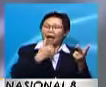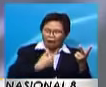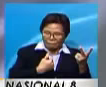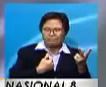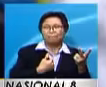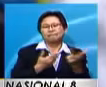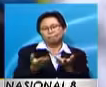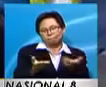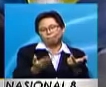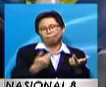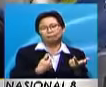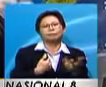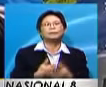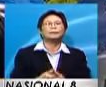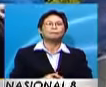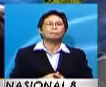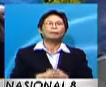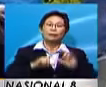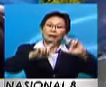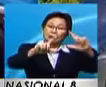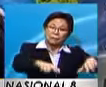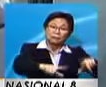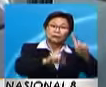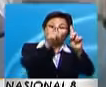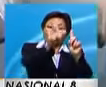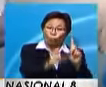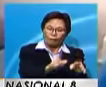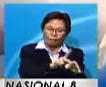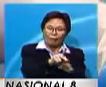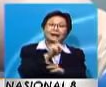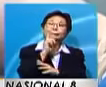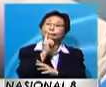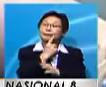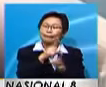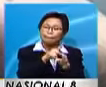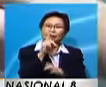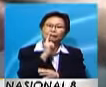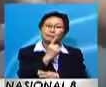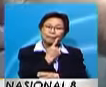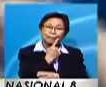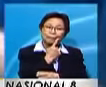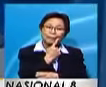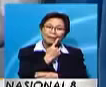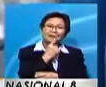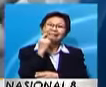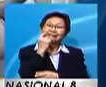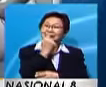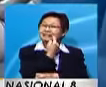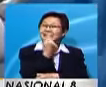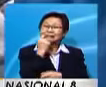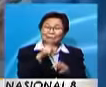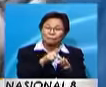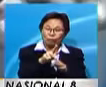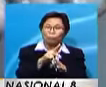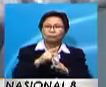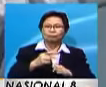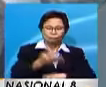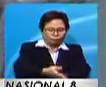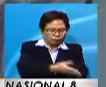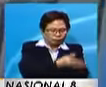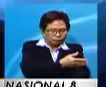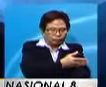disediakan Ia juga menempatkan seorang pakar pergigian periodonti bagimu Khan